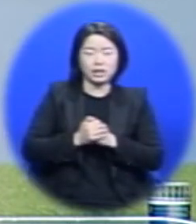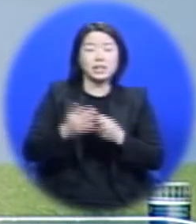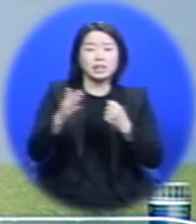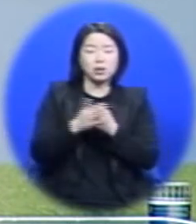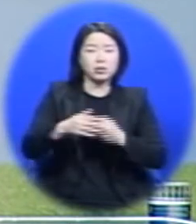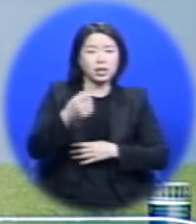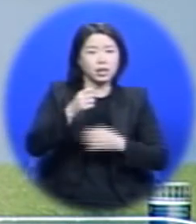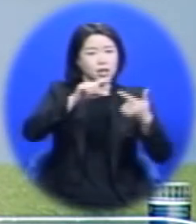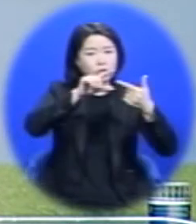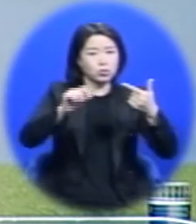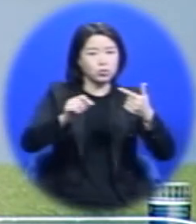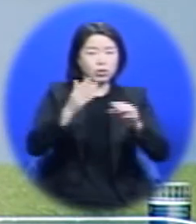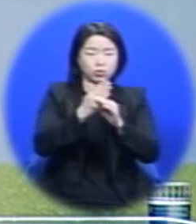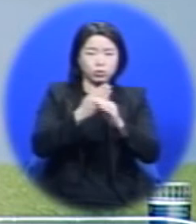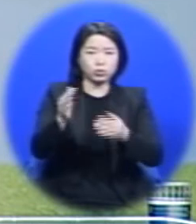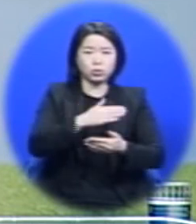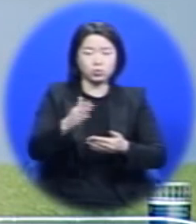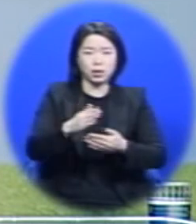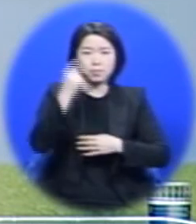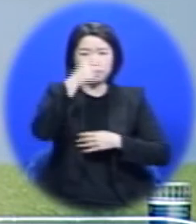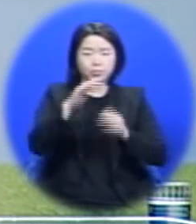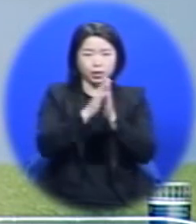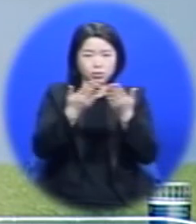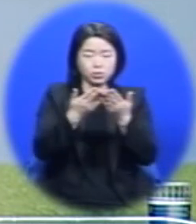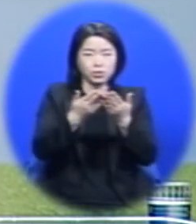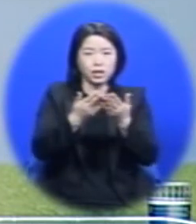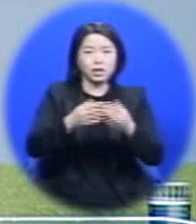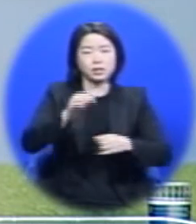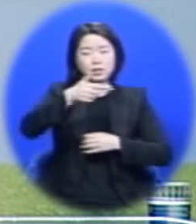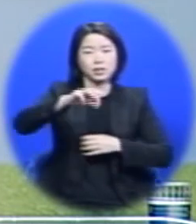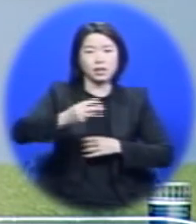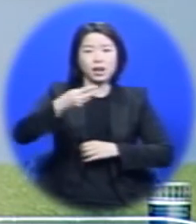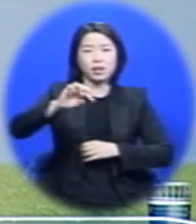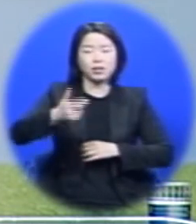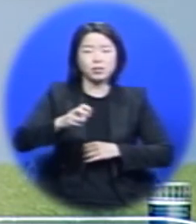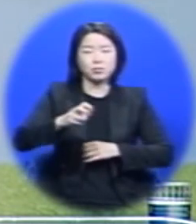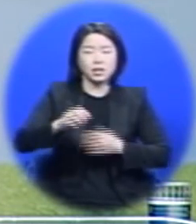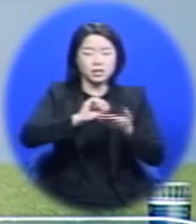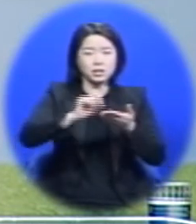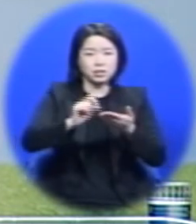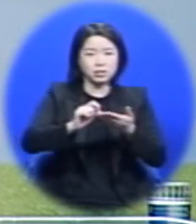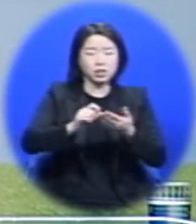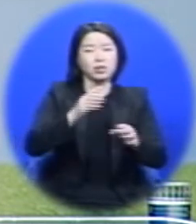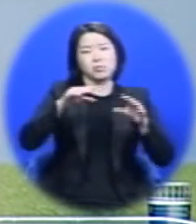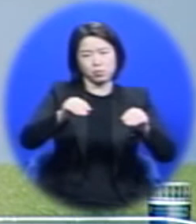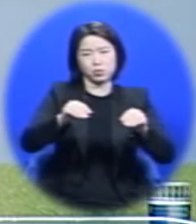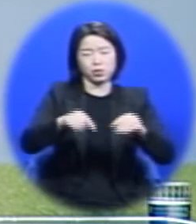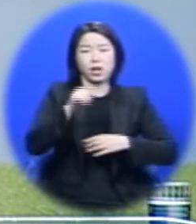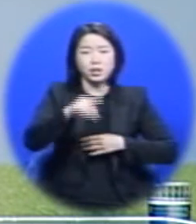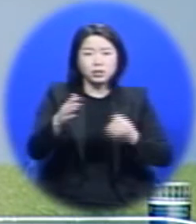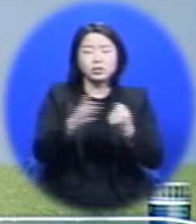그래서 6월 중순쯤에 페이스북 컬럼 쓰는 것을 중단했어요. 왜? 페이스북 컬럼을 매일 쓰다가 보니까 그것